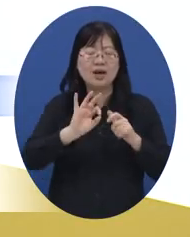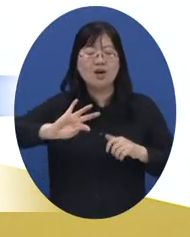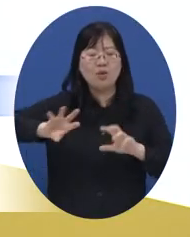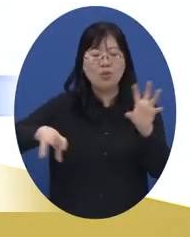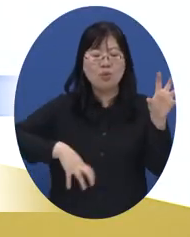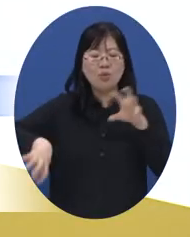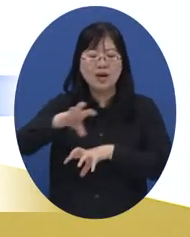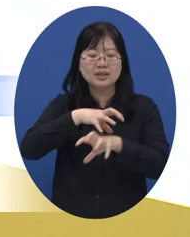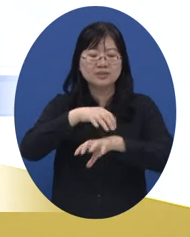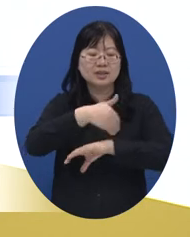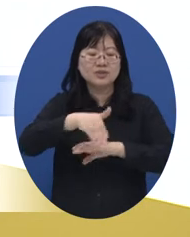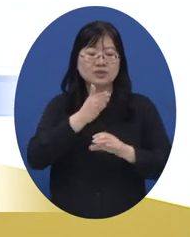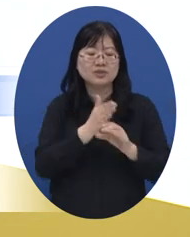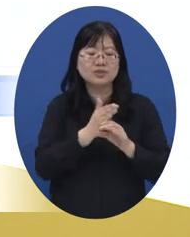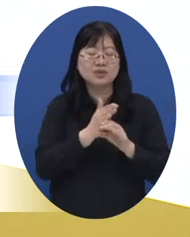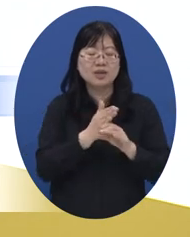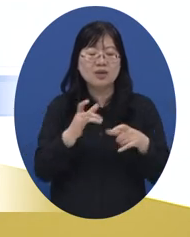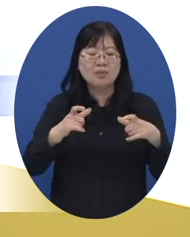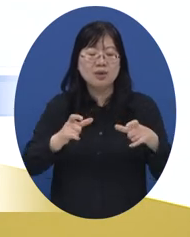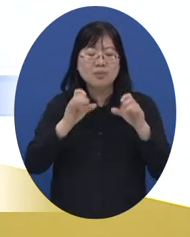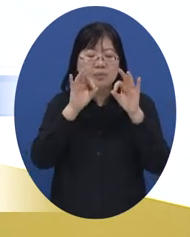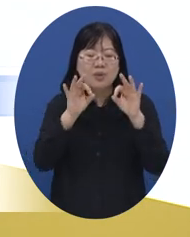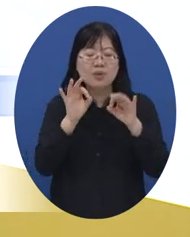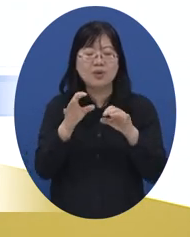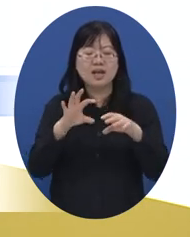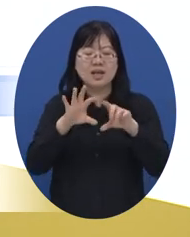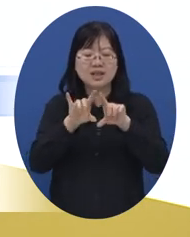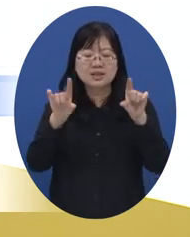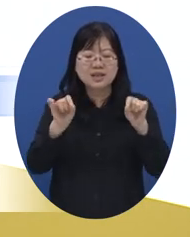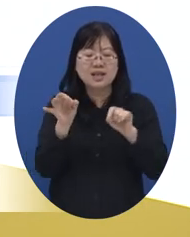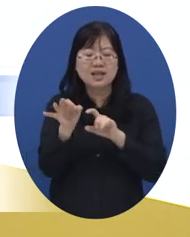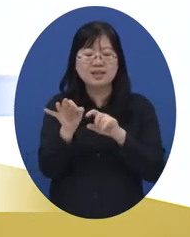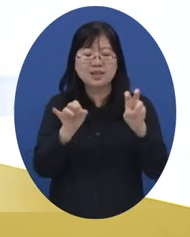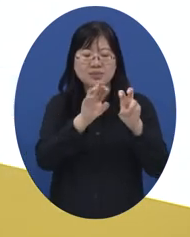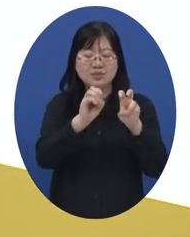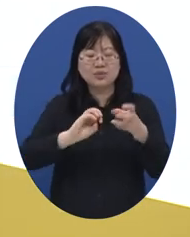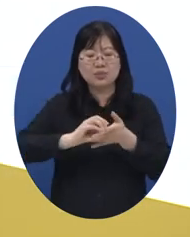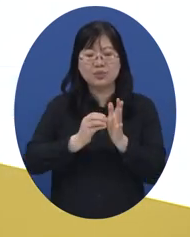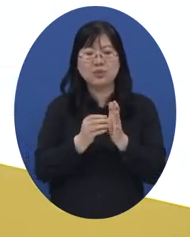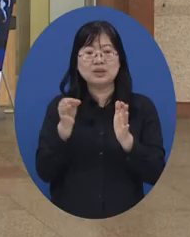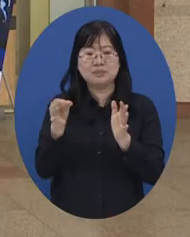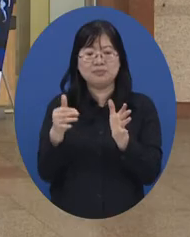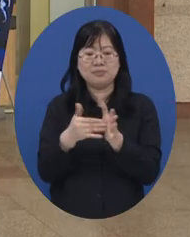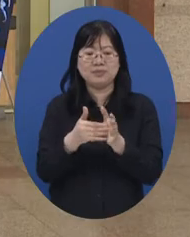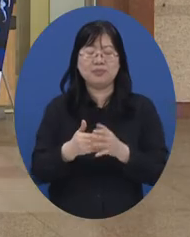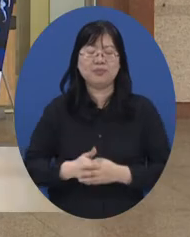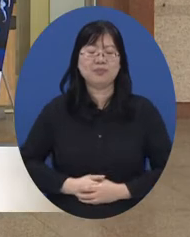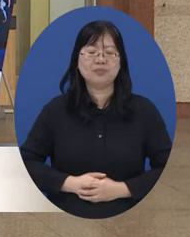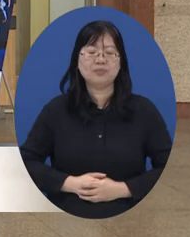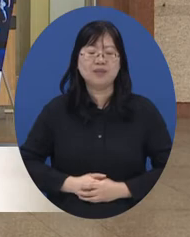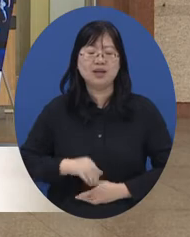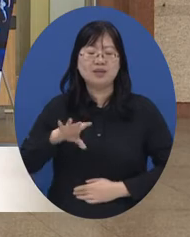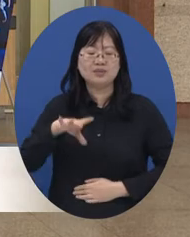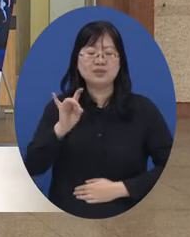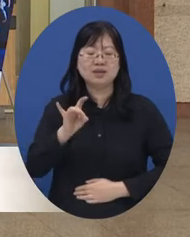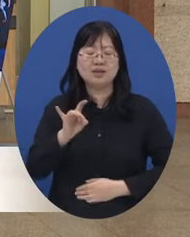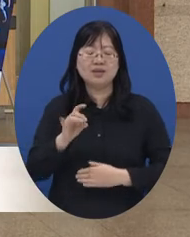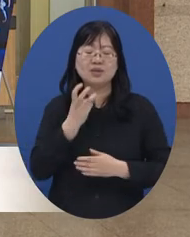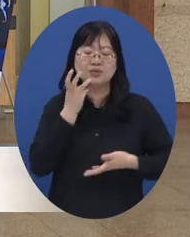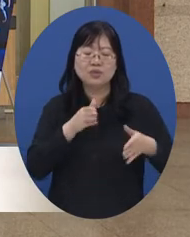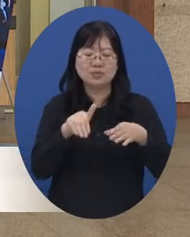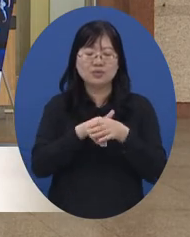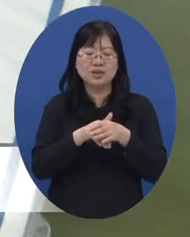환급해드릴 예정이며 환급 범위는 티켓 가격이 약 20% 정도의 금액이 되겠습니다. 우선 이달부터